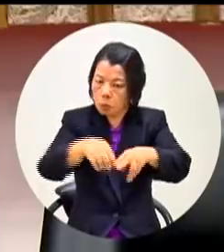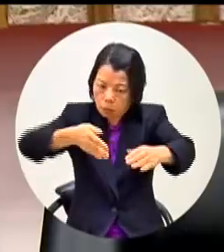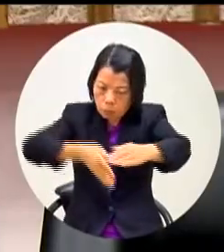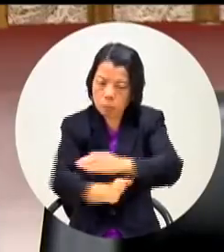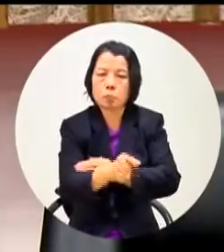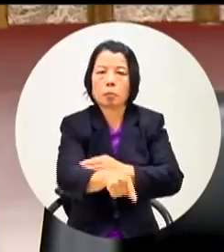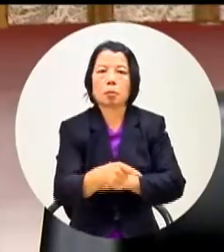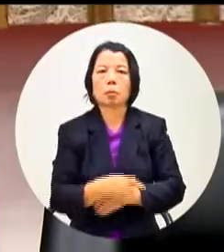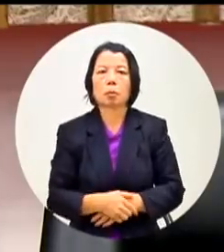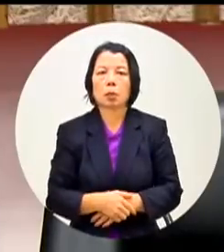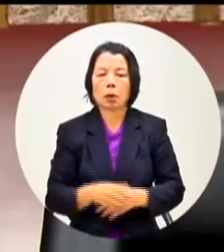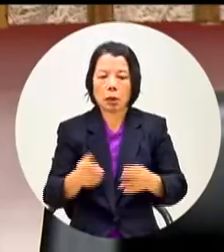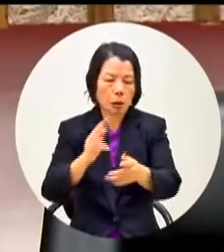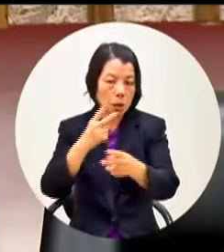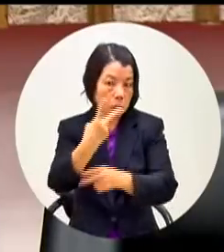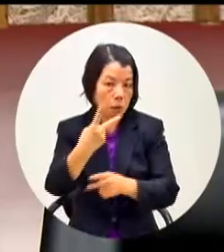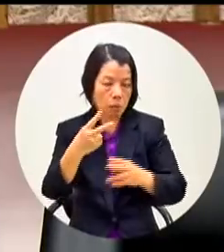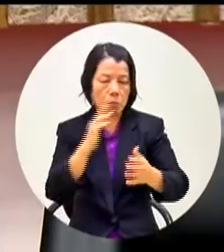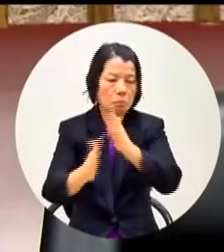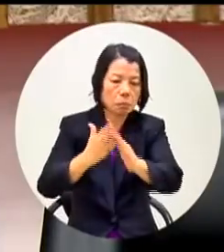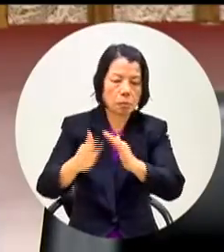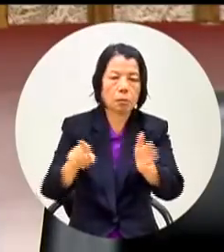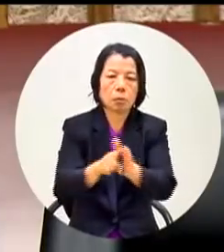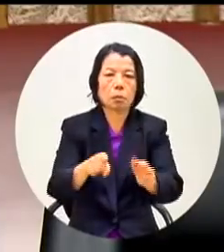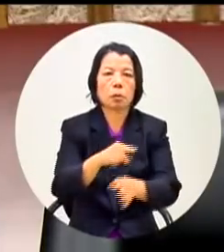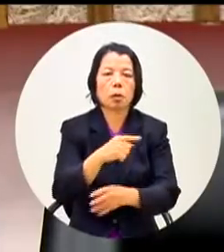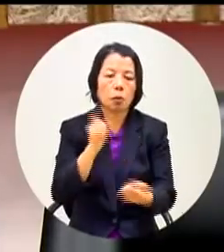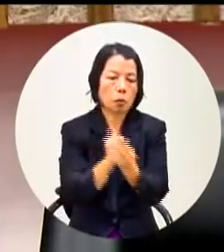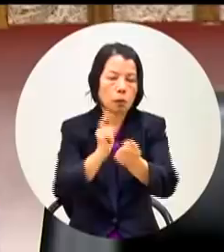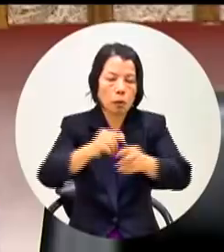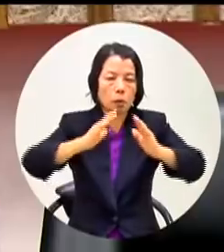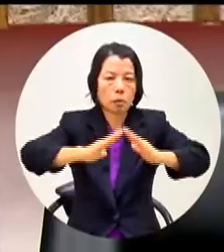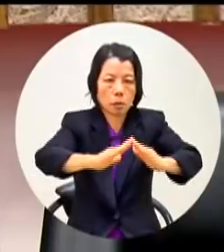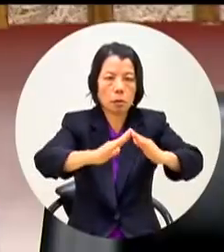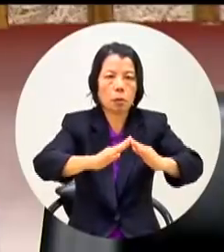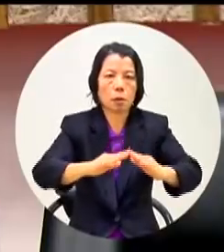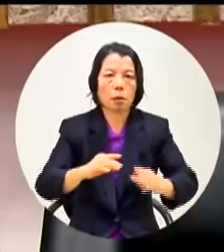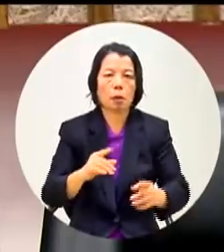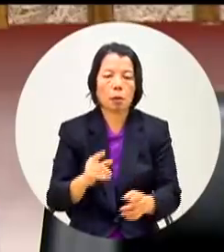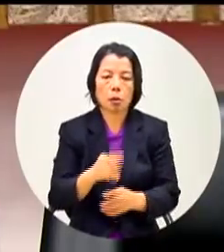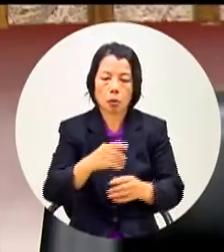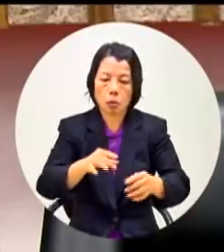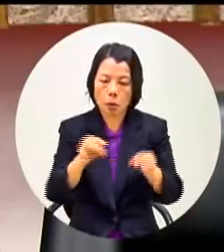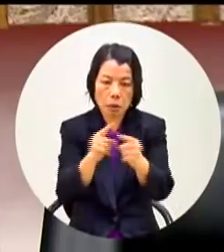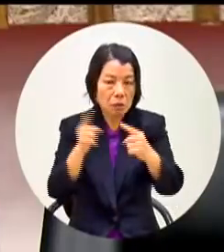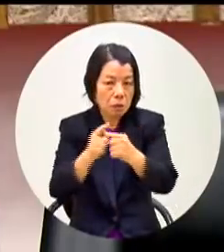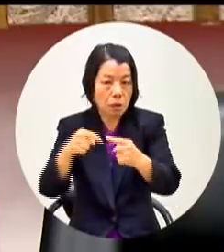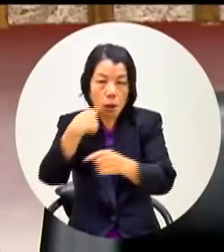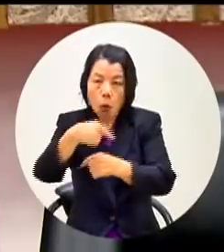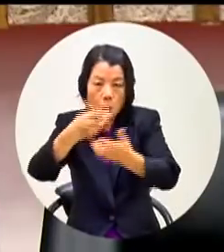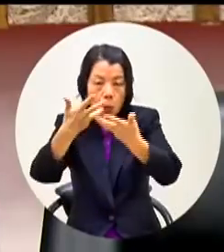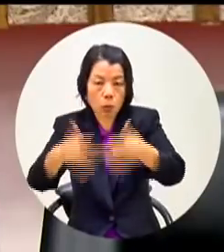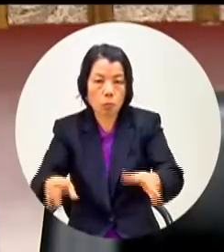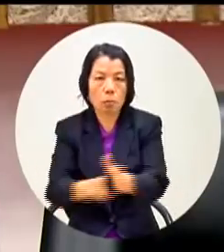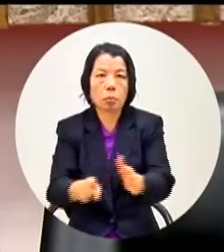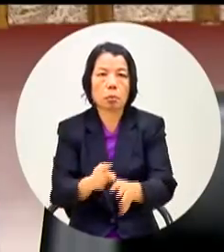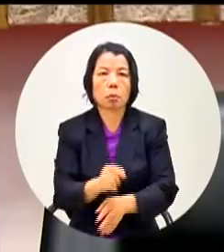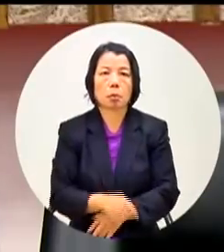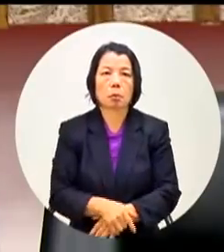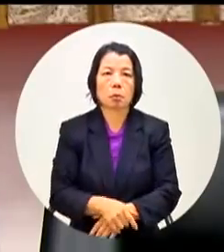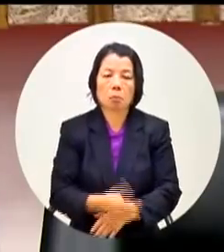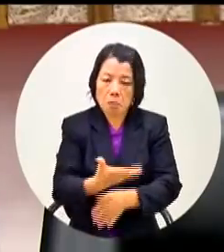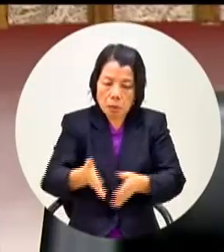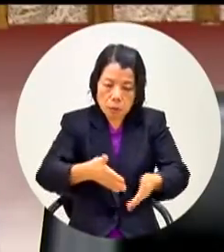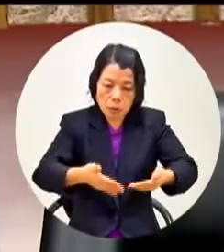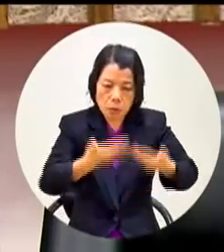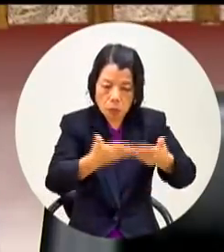哥，在它的都市人口密集的地区，都是让怎么样，让我们这个轨道呢高架化哈。但是反